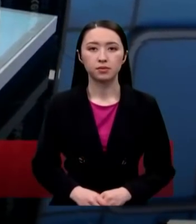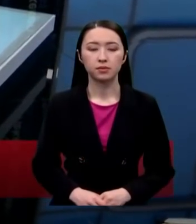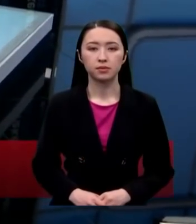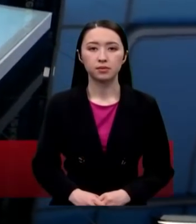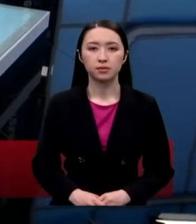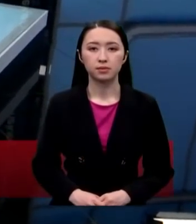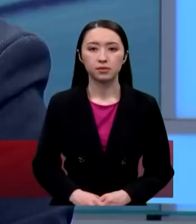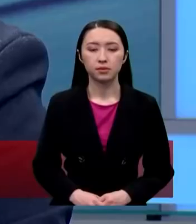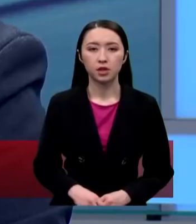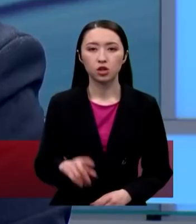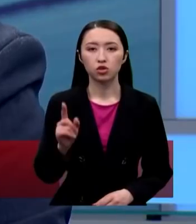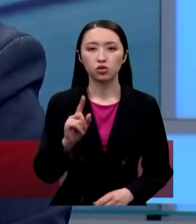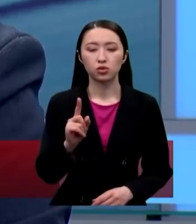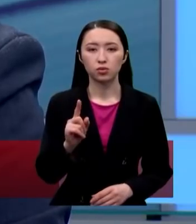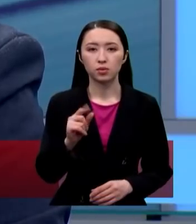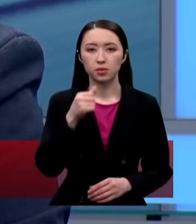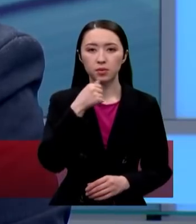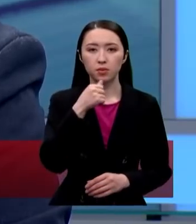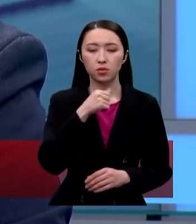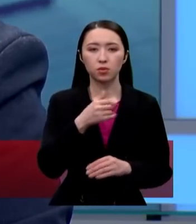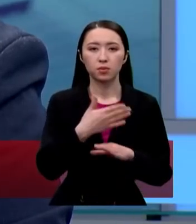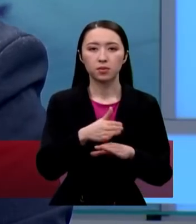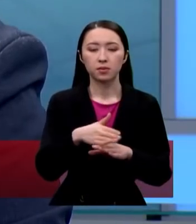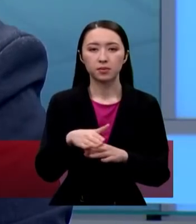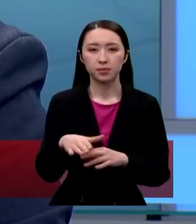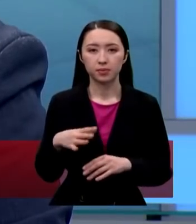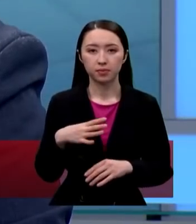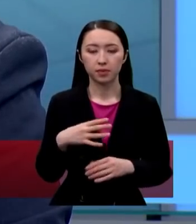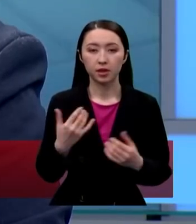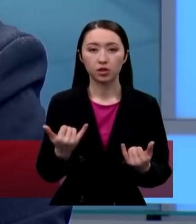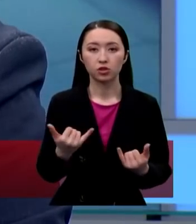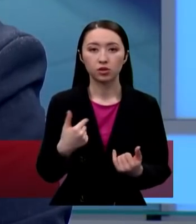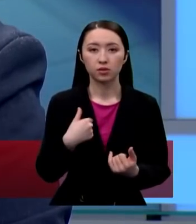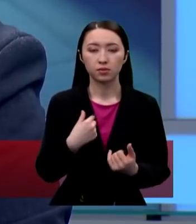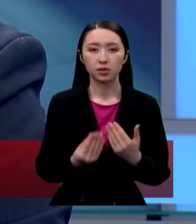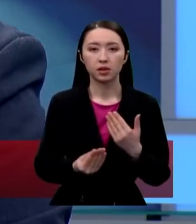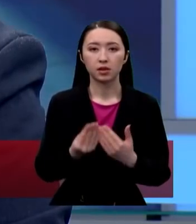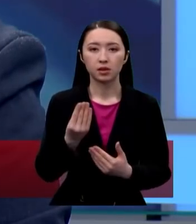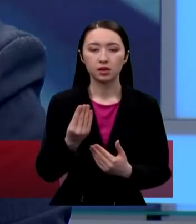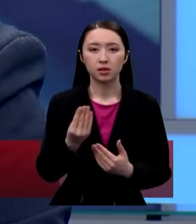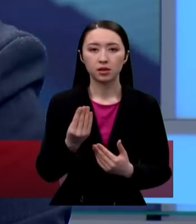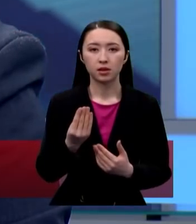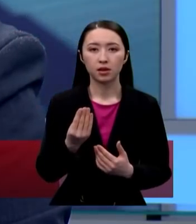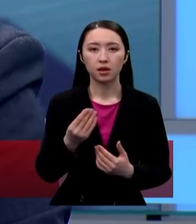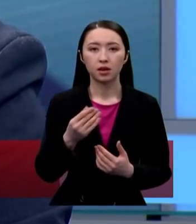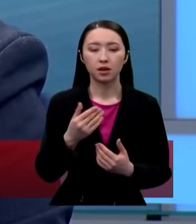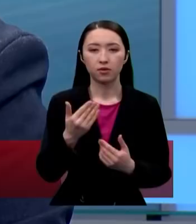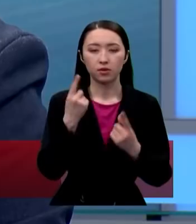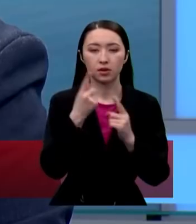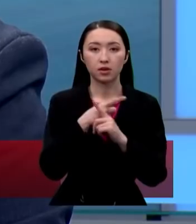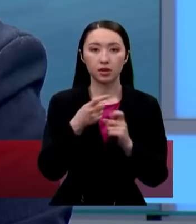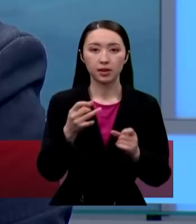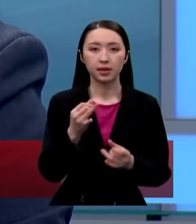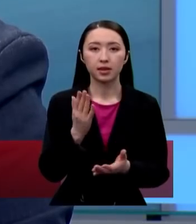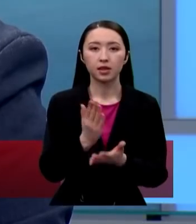для того, чтобы отработать эти критерии. Вот сейчас мы разместили этот НПА на Олигалаксе, да, и